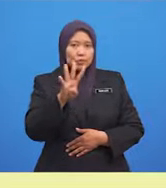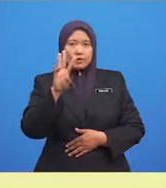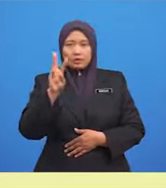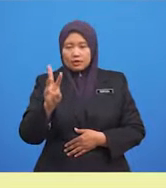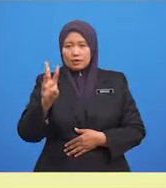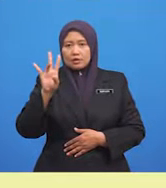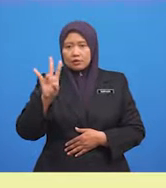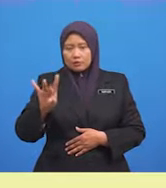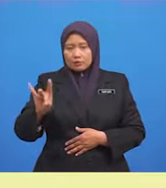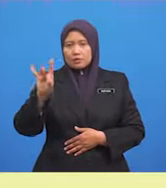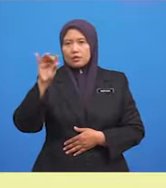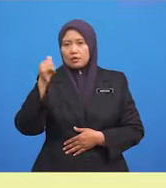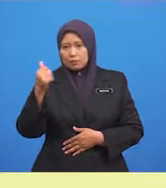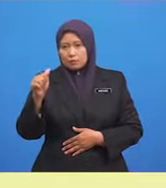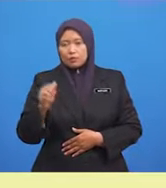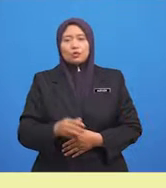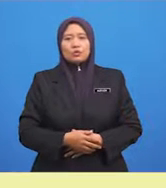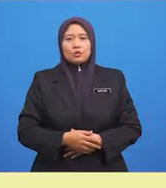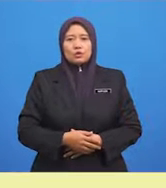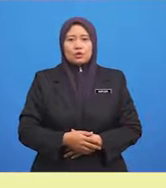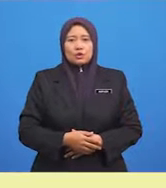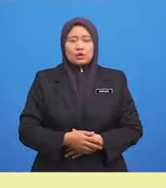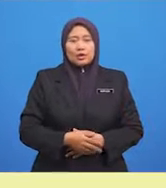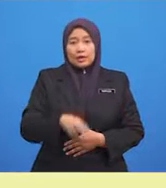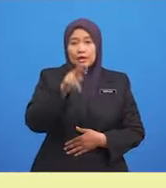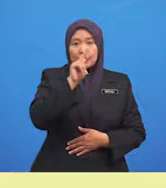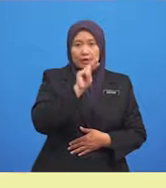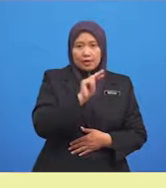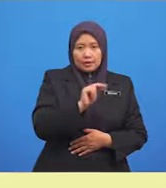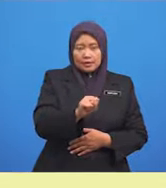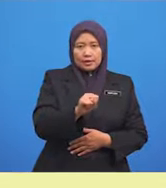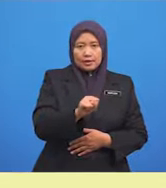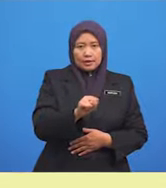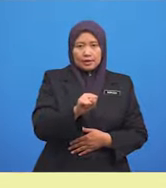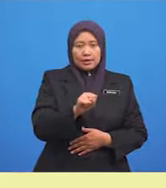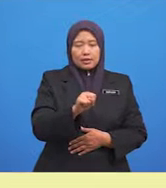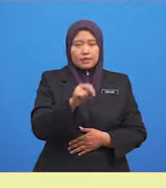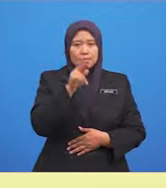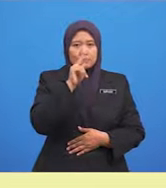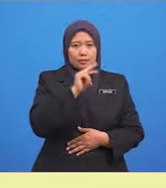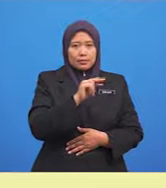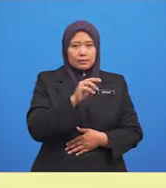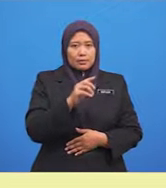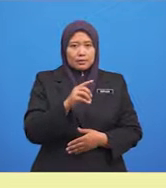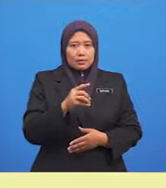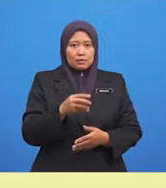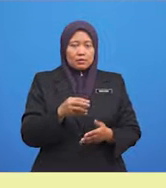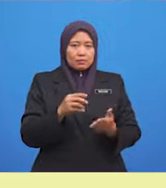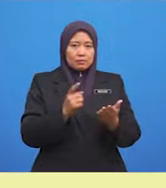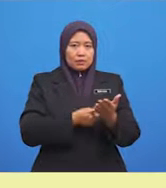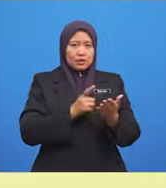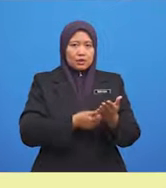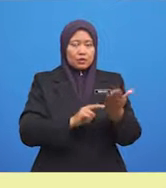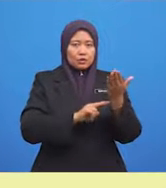Maka D ialah 2, 4, 6, 8 dan 10.